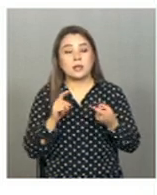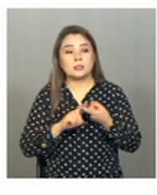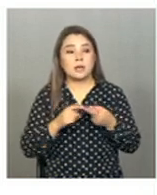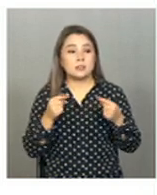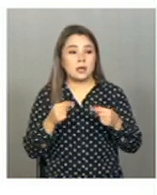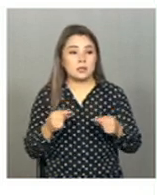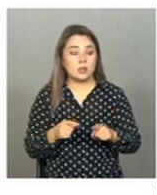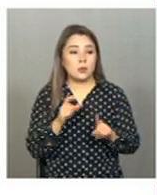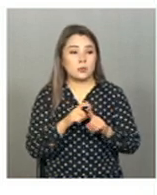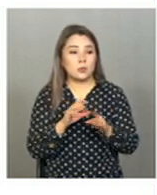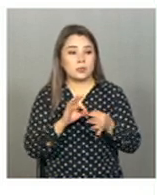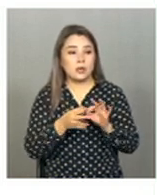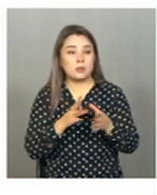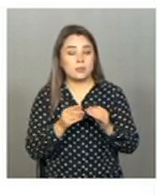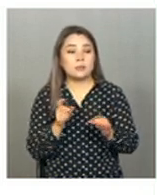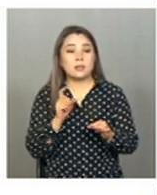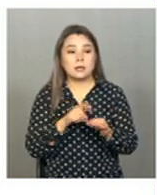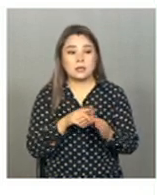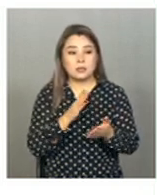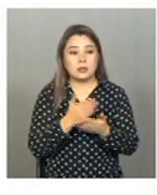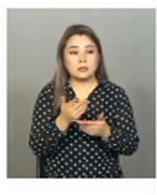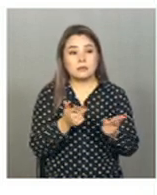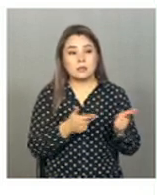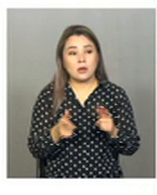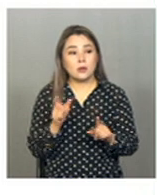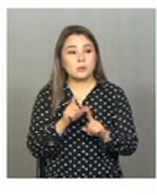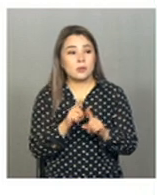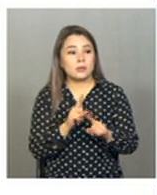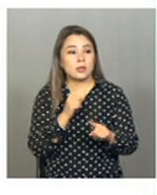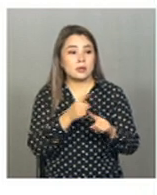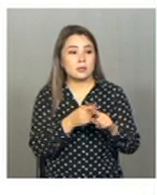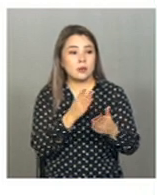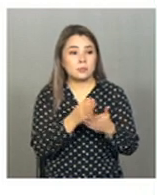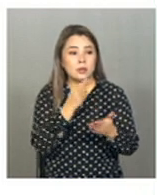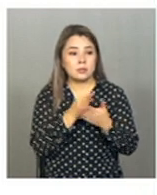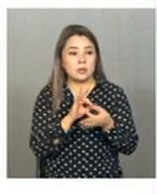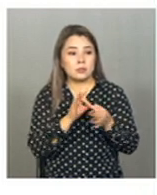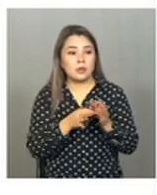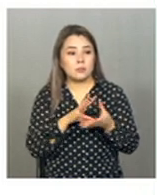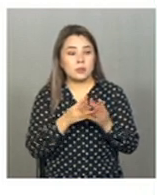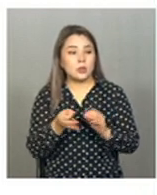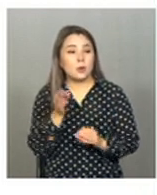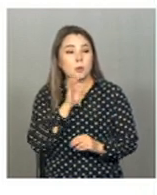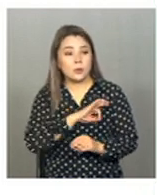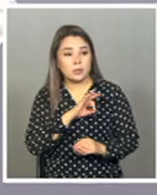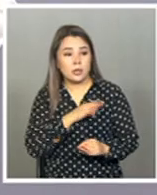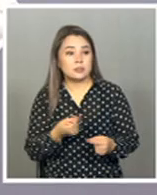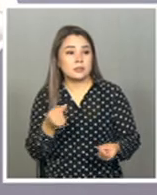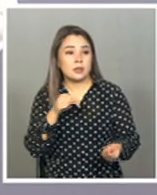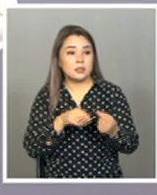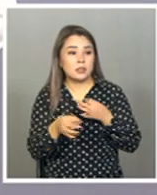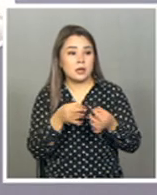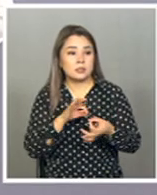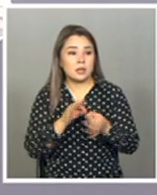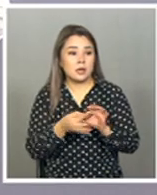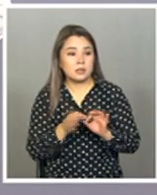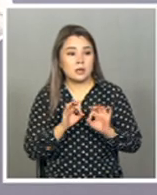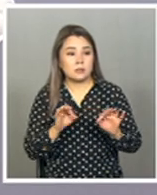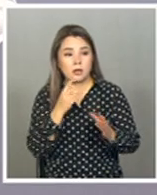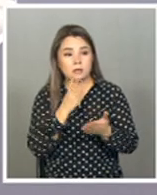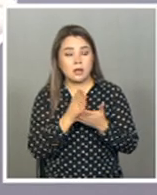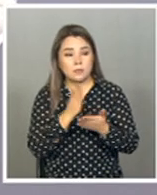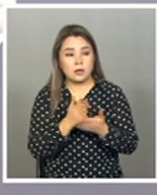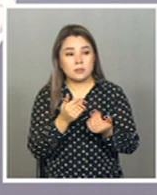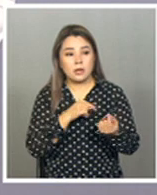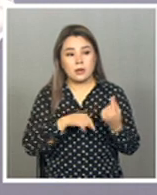мен тіркестер, дайын тіркестер мен терминдерді орынды қолданып, диалог құрадыңыз. Сонымен бірге